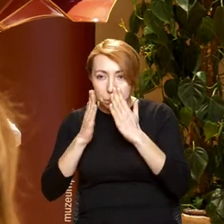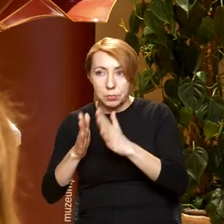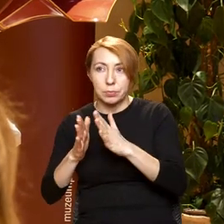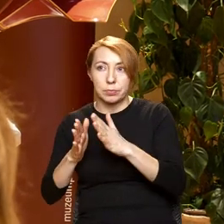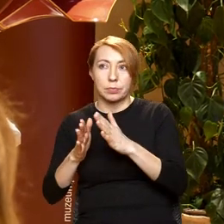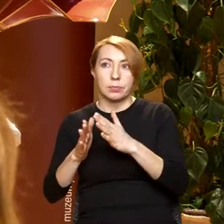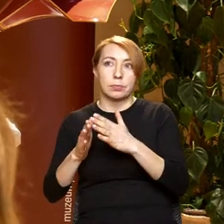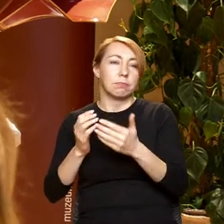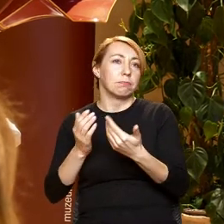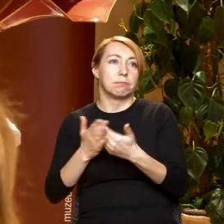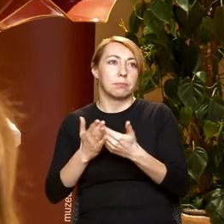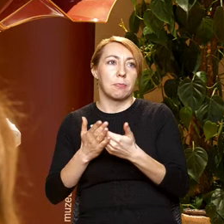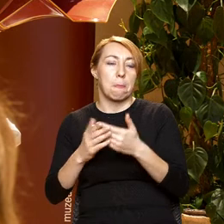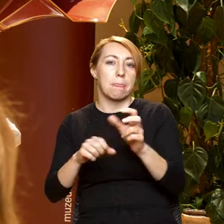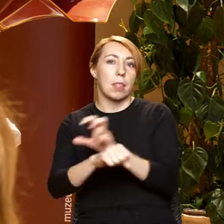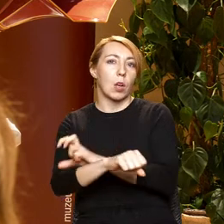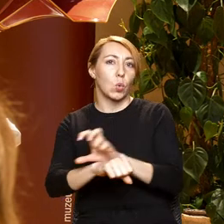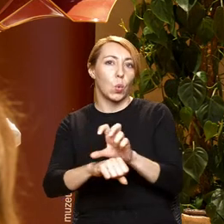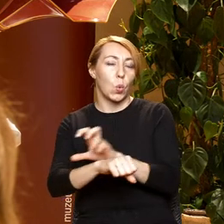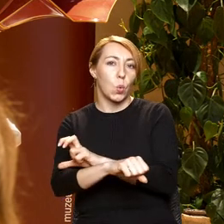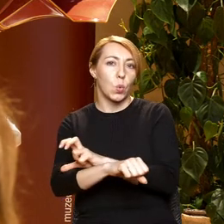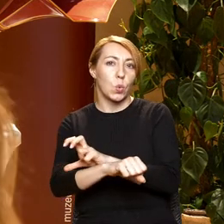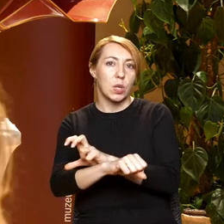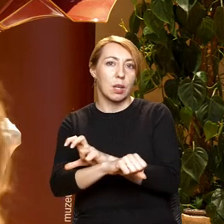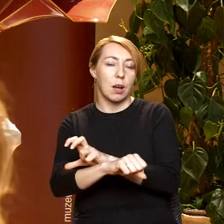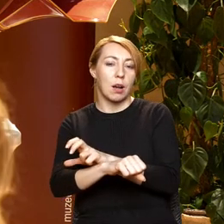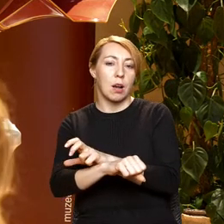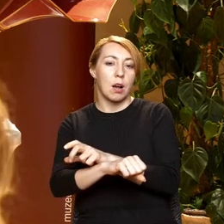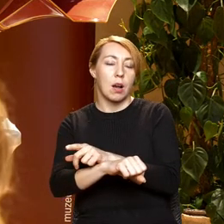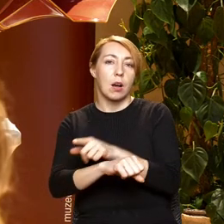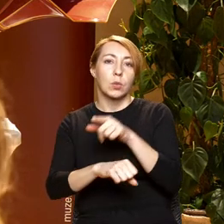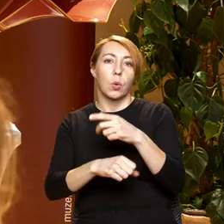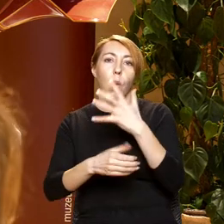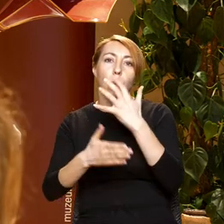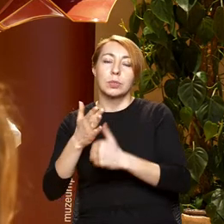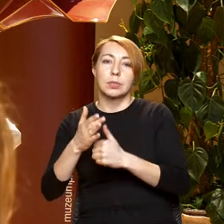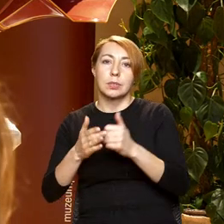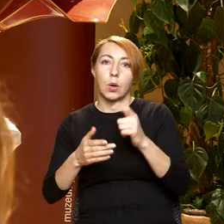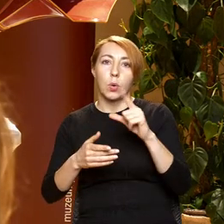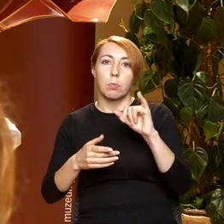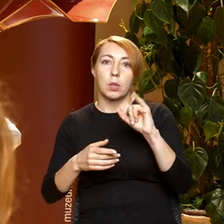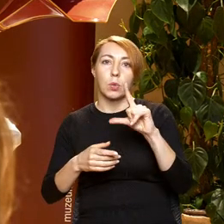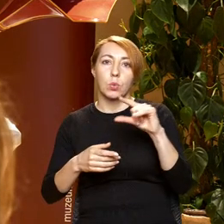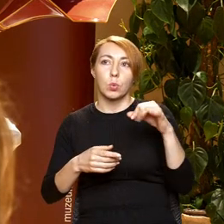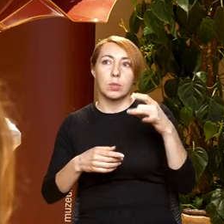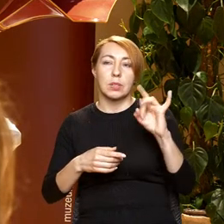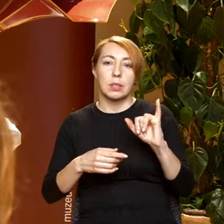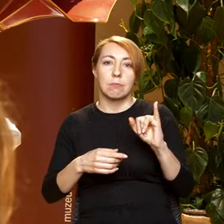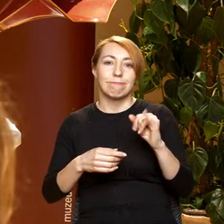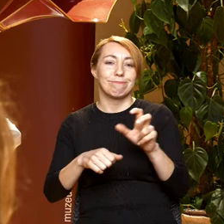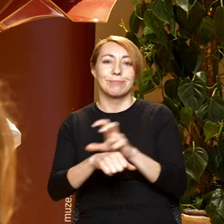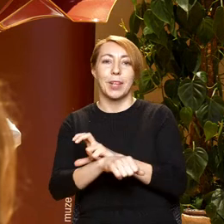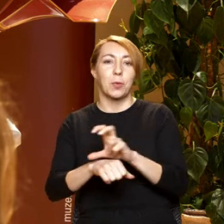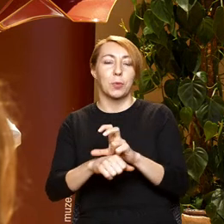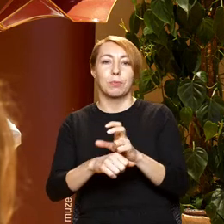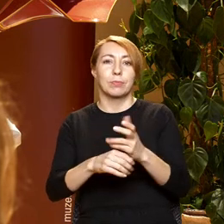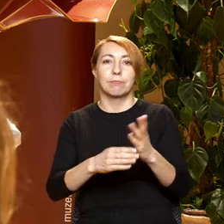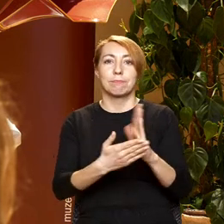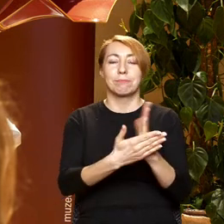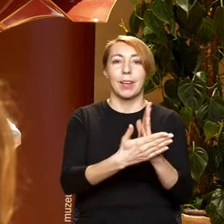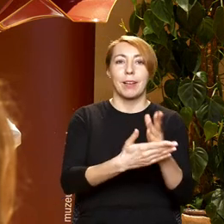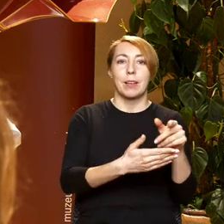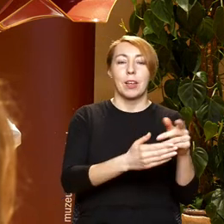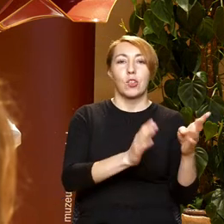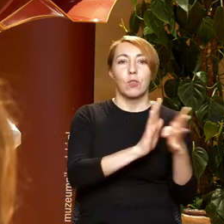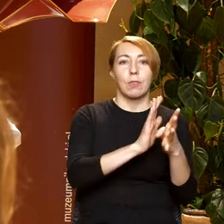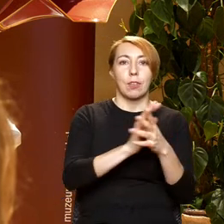że technologia, z której korzystał Piłsudski, to technologia z przełomu